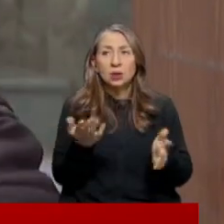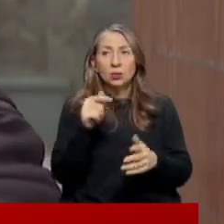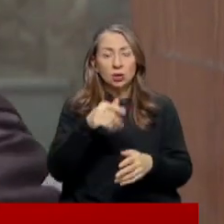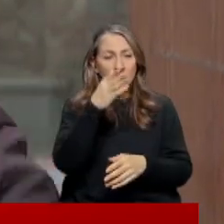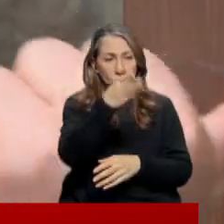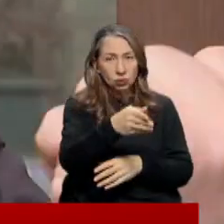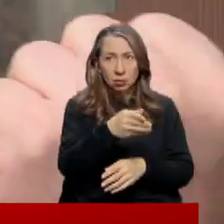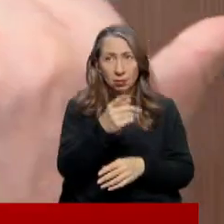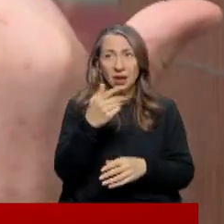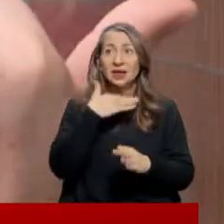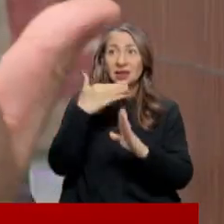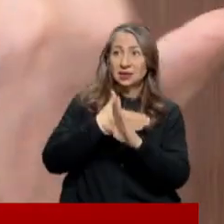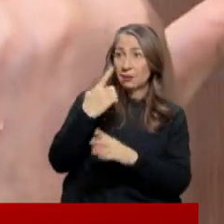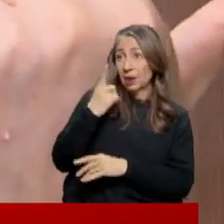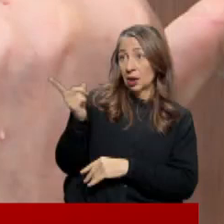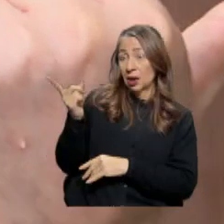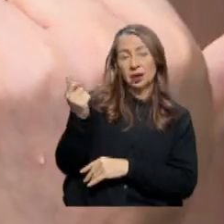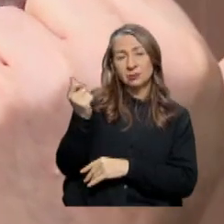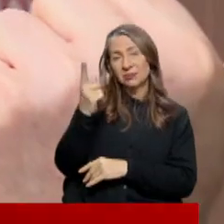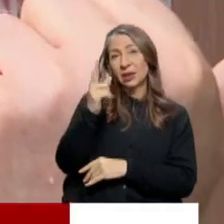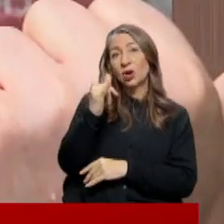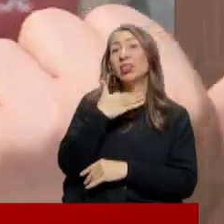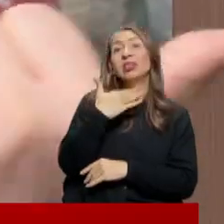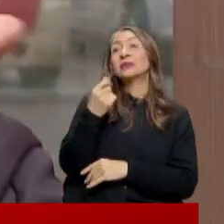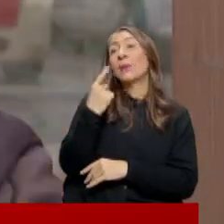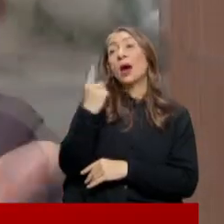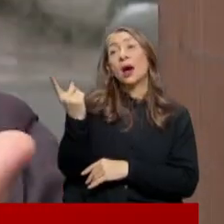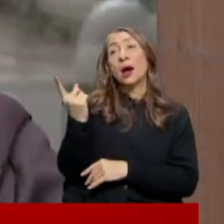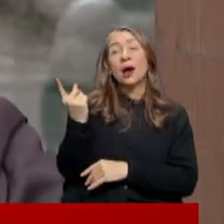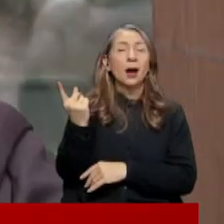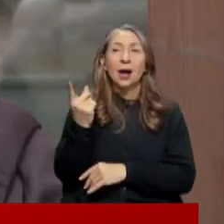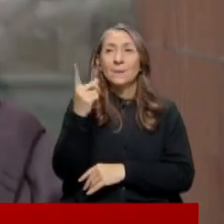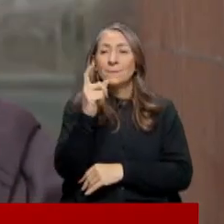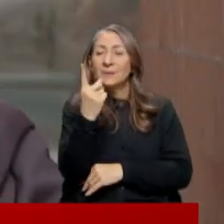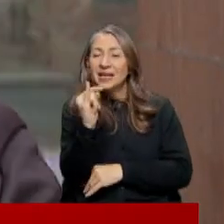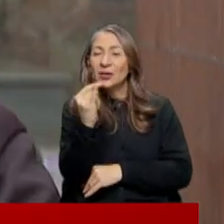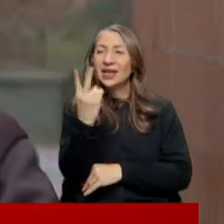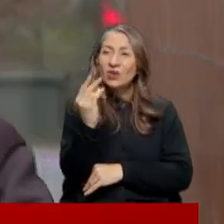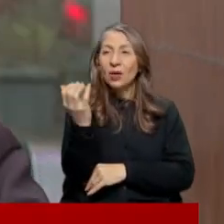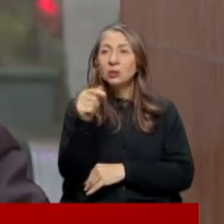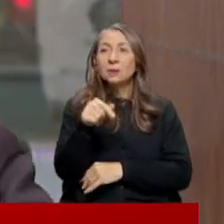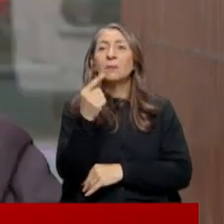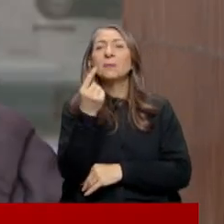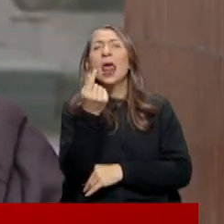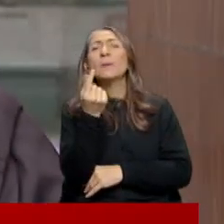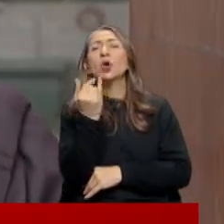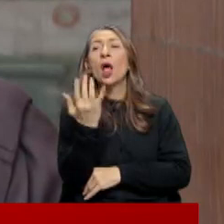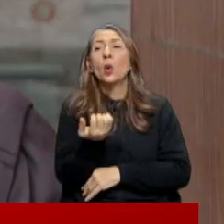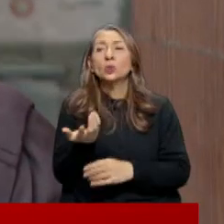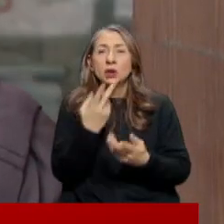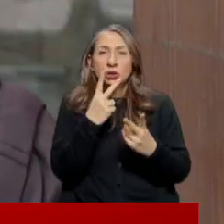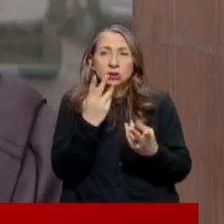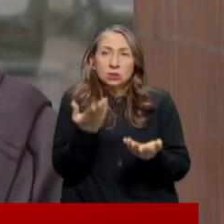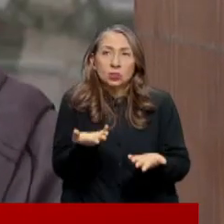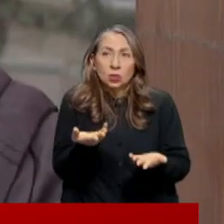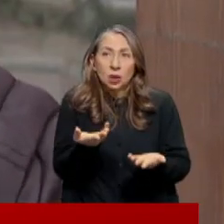bugün gidiyorsun bak kasap burada yani. Kaç para bir kilo et yani. Daha önce her ay bir iki kilo alırken şimdi bir kilo ya da yarım kiloya düştük yani. Açıkçası